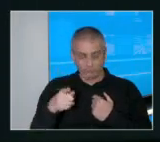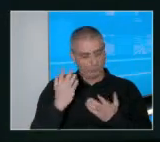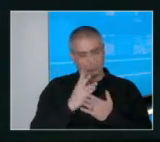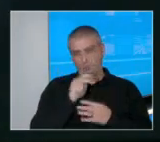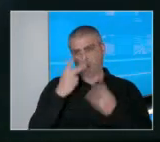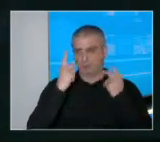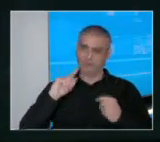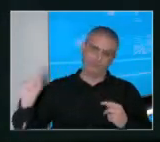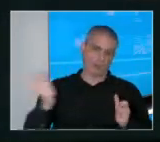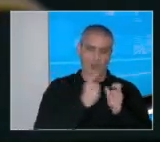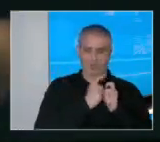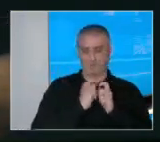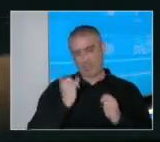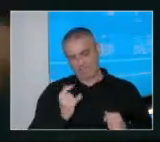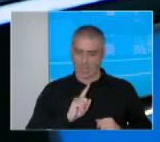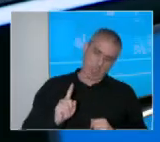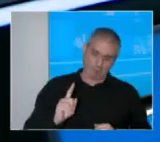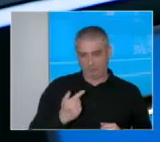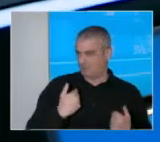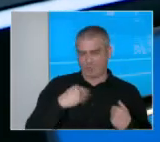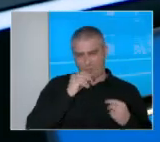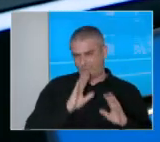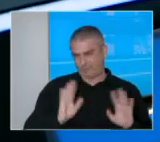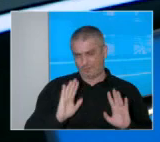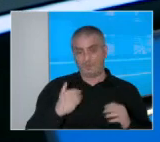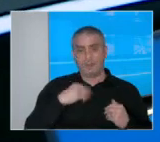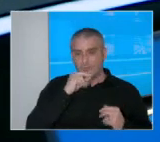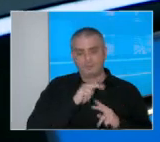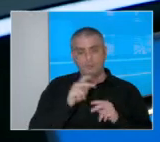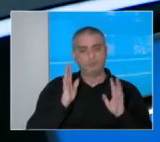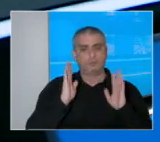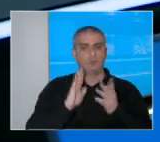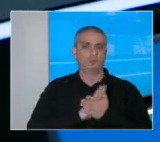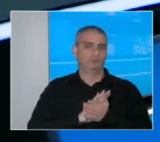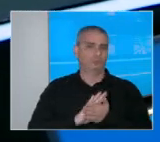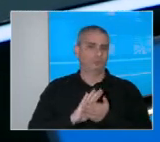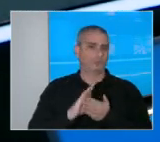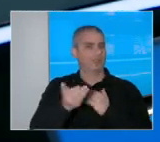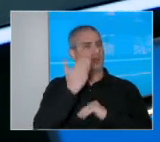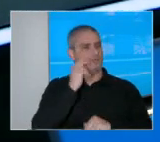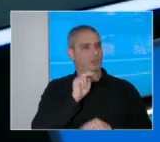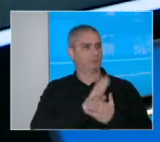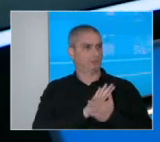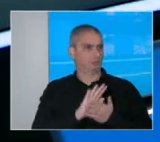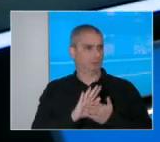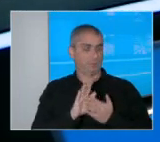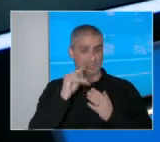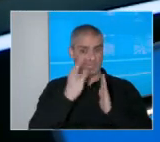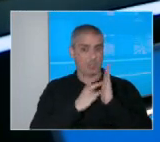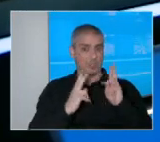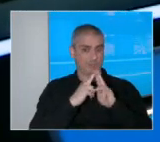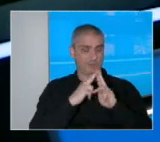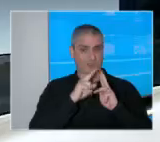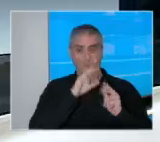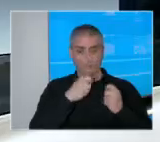נושא שחשוב לכל המפלגות. כן, ביבי, רק לא ביבי, אנחנו לא עוסקים בזה. אנחנו עוסקים בסוגיה מאוד פשוטה. רגע, לפני הסוגיה הפשוטה. יהיה חוק צרפתי